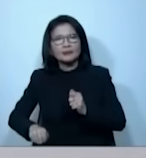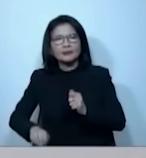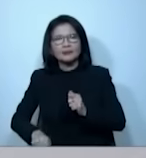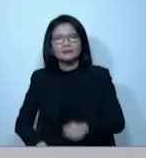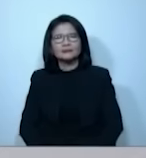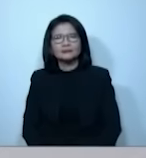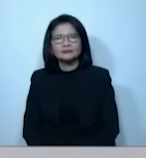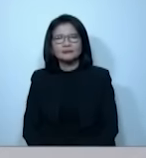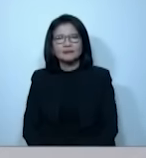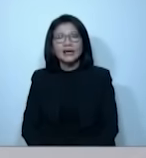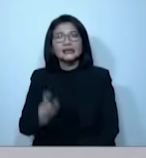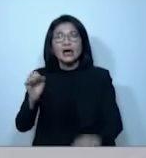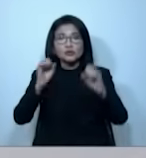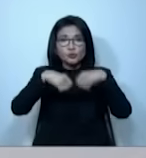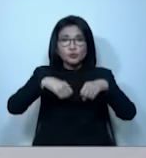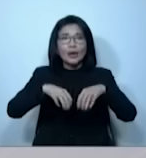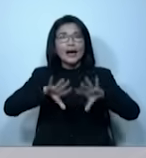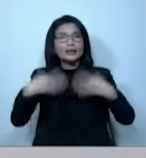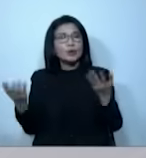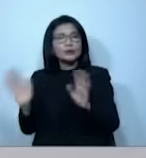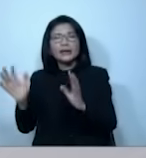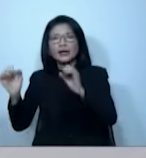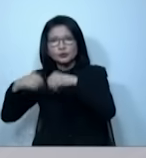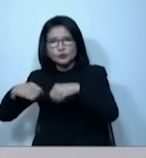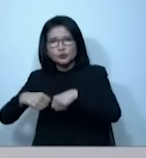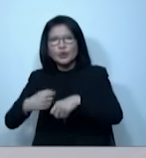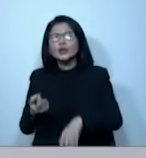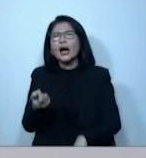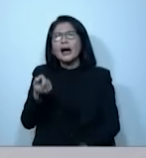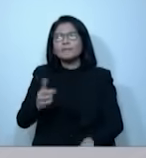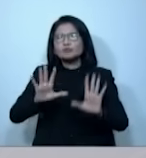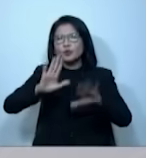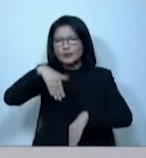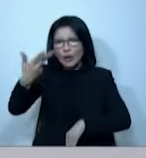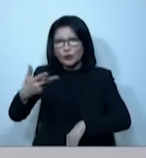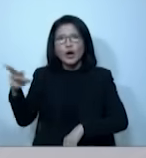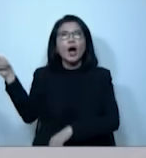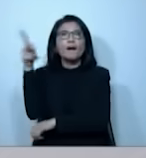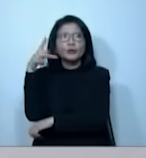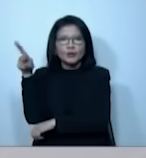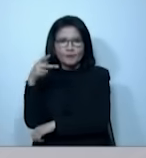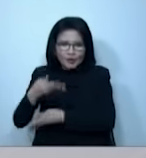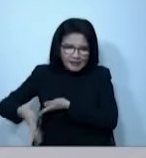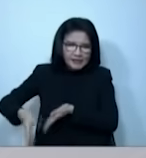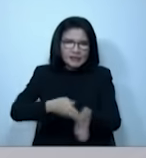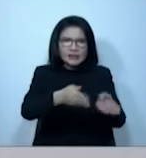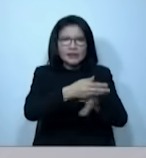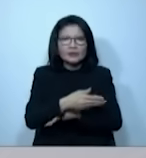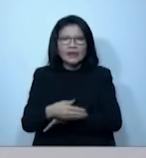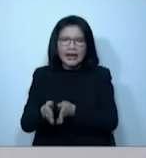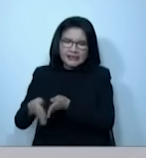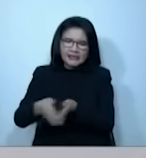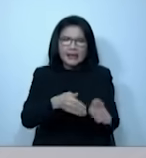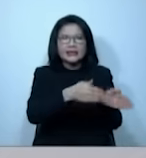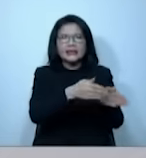kemudian soal setuju tidak setuju kami hampir 10 tahun bahkan proekprjek strategis nasional yang ada di Jawa Tengah